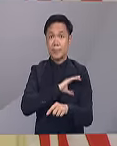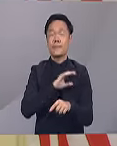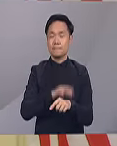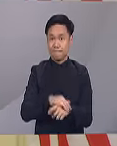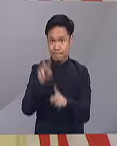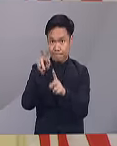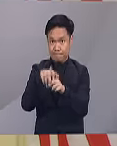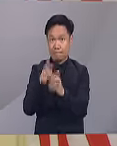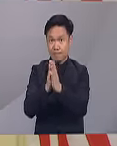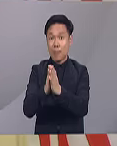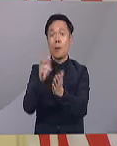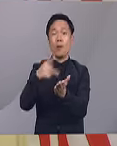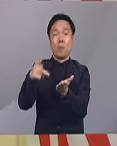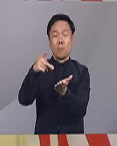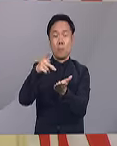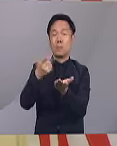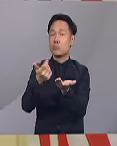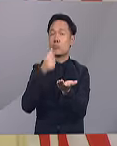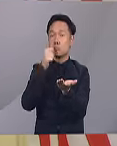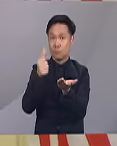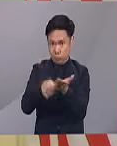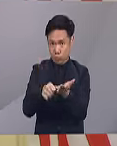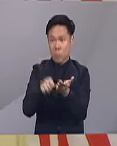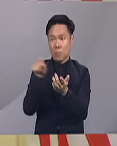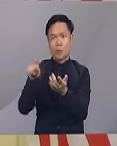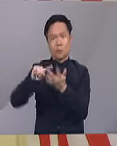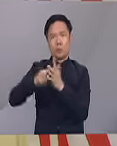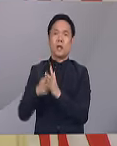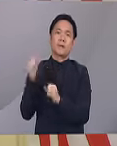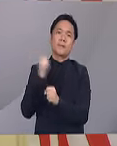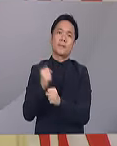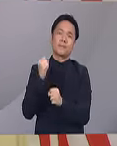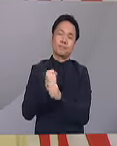permohonan, mendapatkan kebenaran untuk memulakan kerja mereka. Ya.